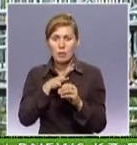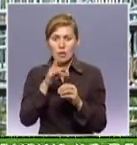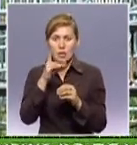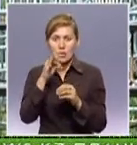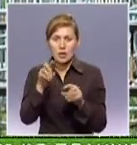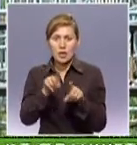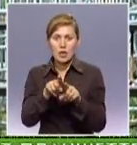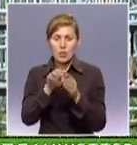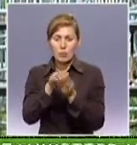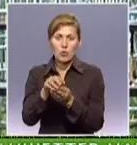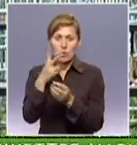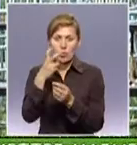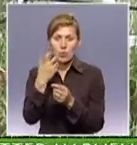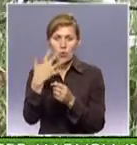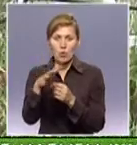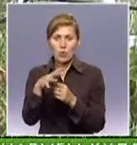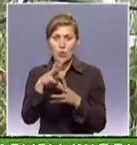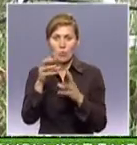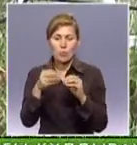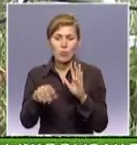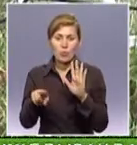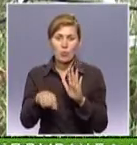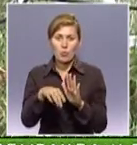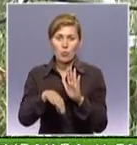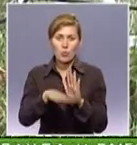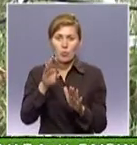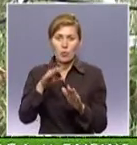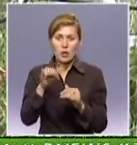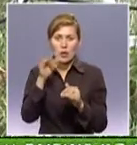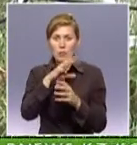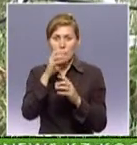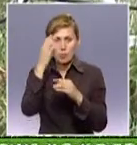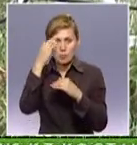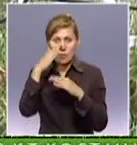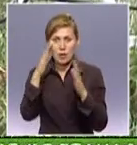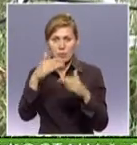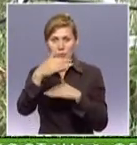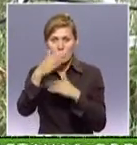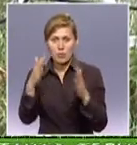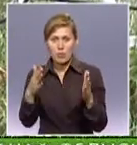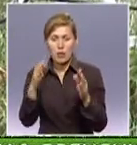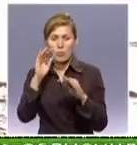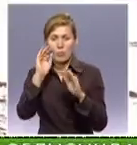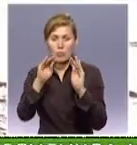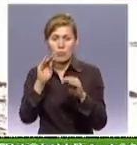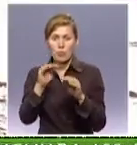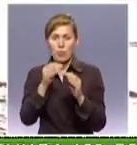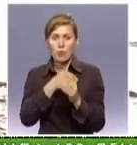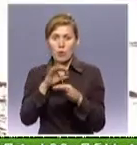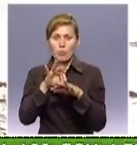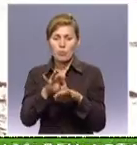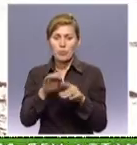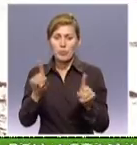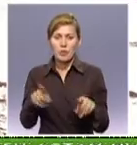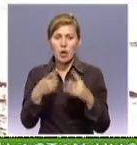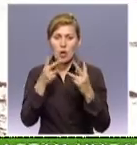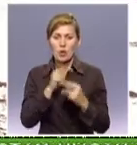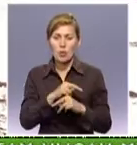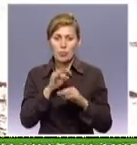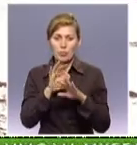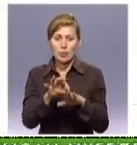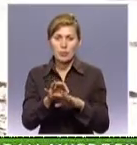зиратындағы 250-ден аса бейіт ауласы өңделіп, олардың басына мәрмәрден қашылған белгі тастар орнатылмақшы. Проводятся реставрационные